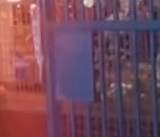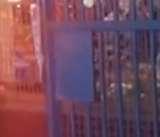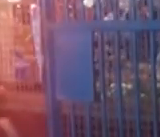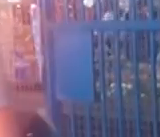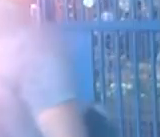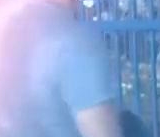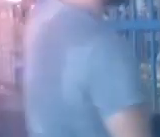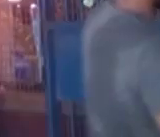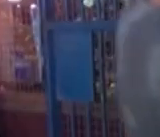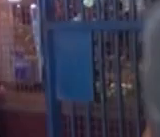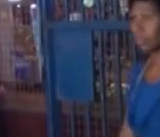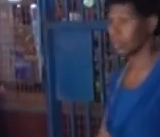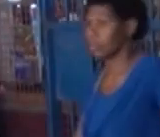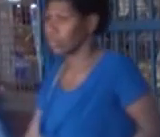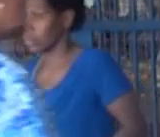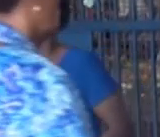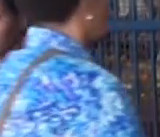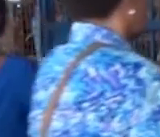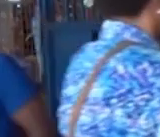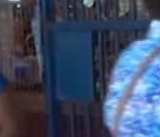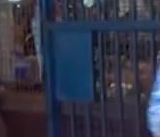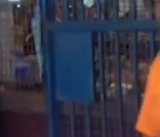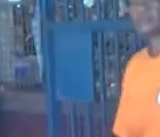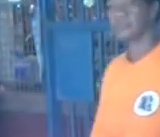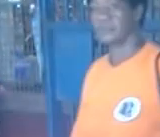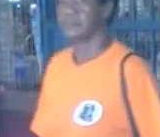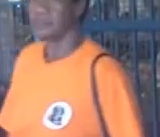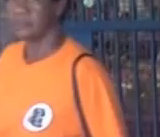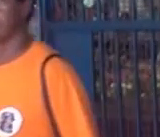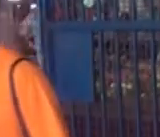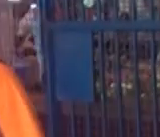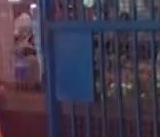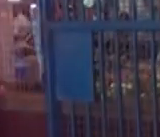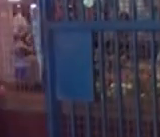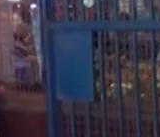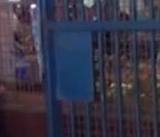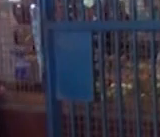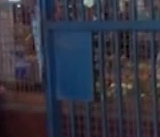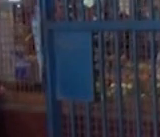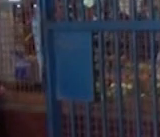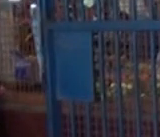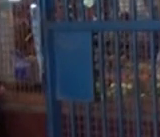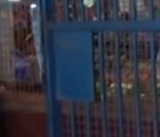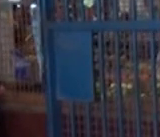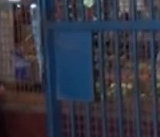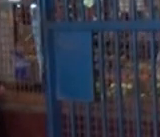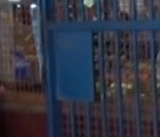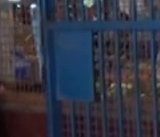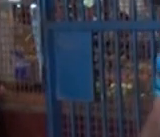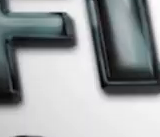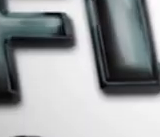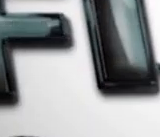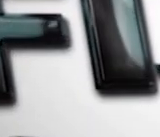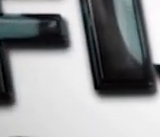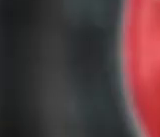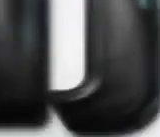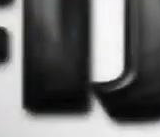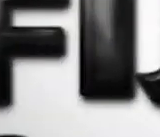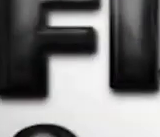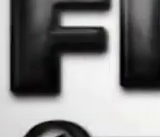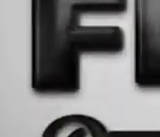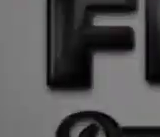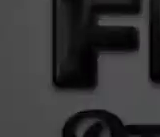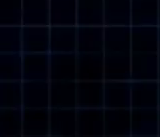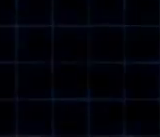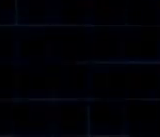हमारे सामने नाइक है गोंगवा लुगु लटोका रेडियो फीजी 2 में पुराना गाना लगे हमें बहुत अच्छा लगे रेडियो फीजी